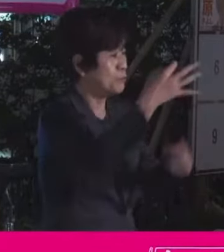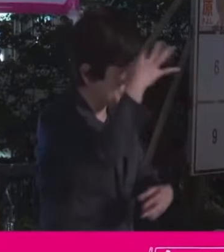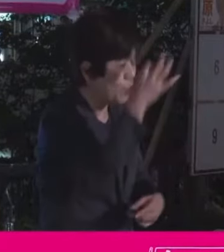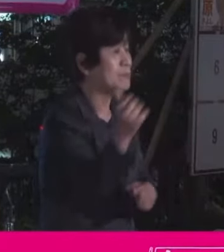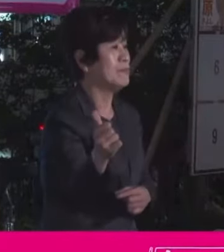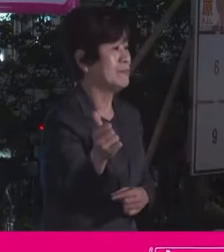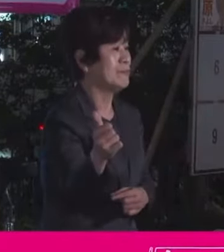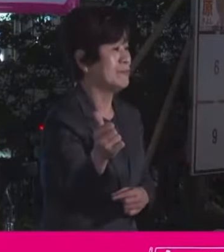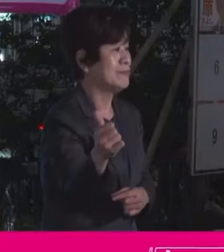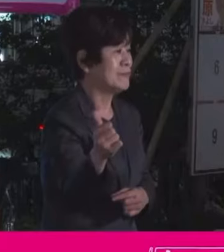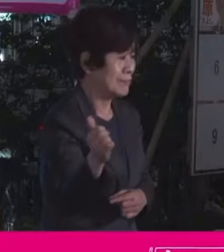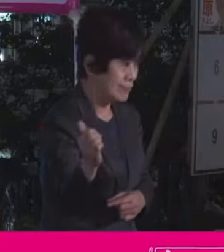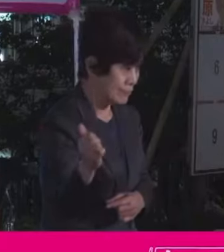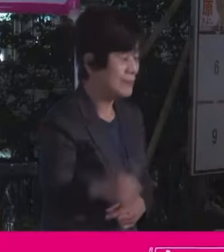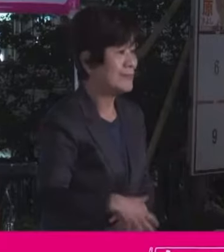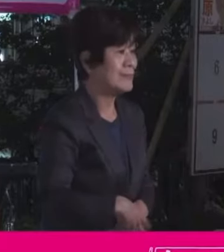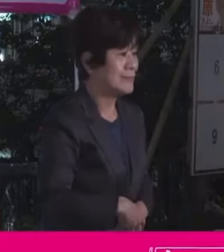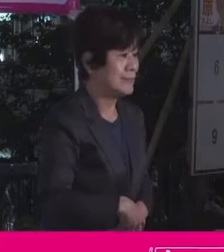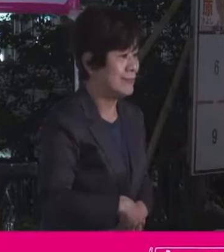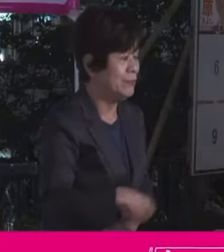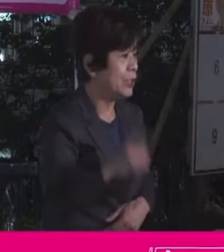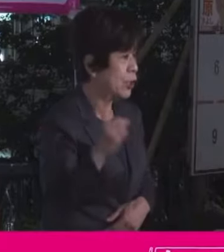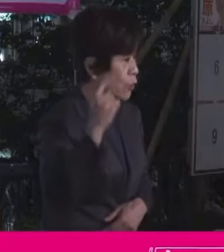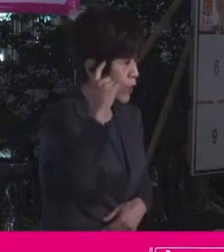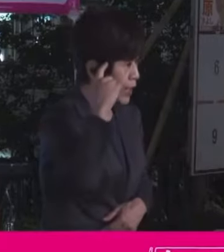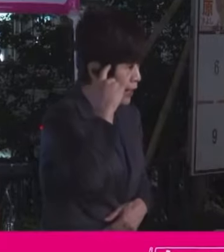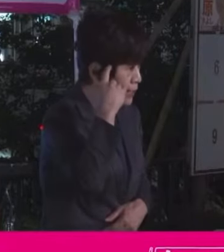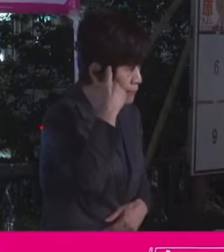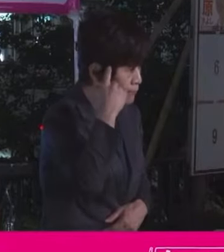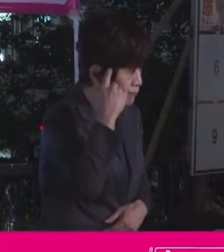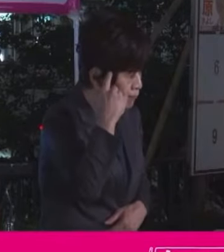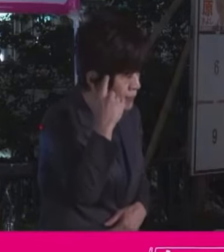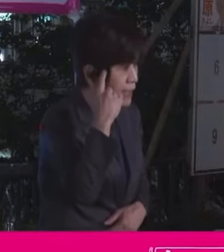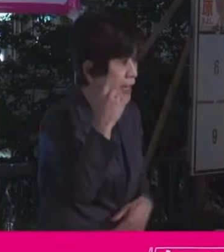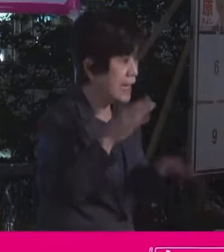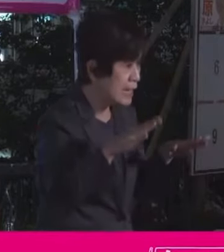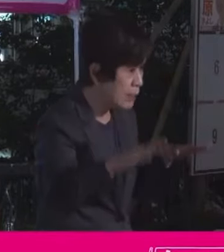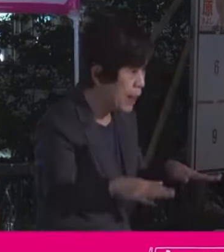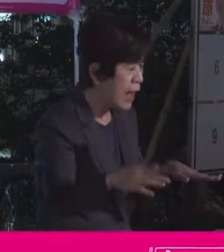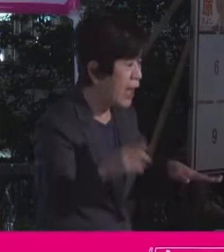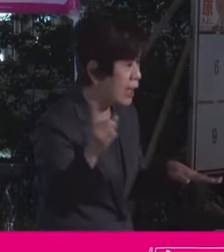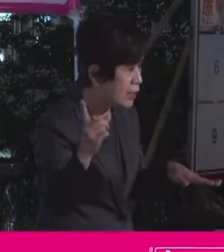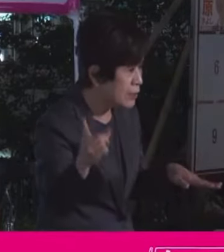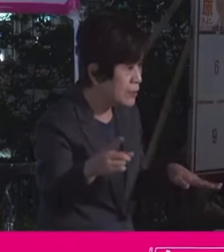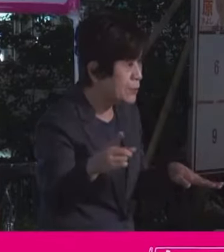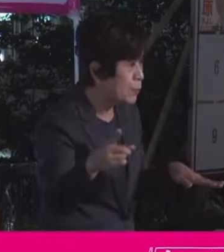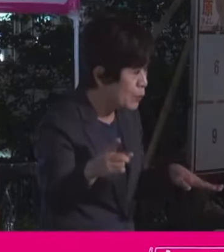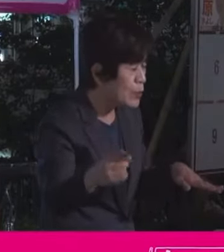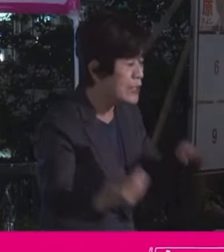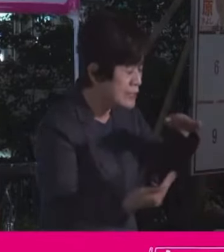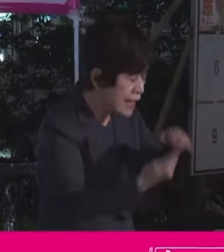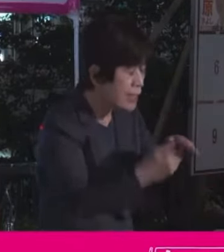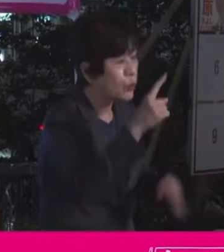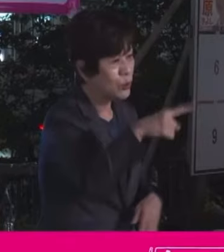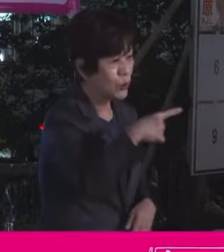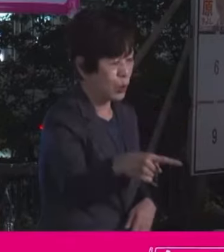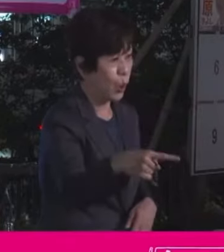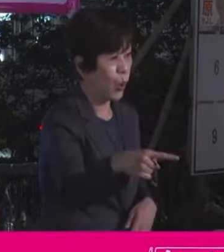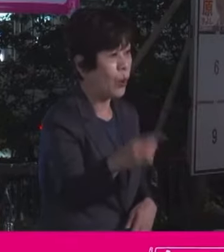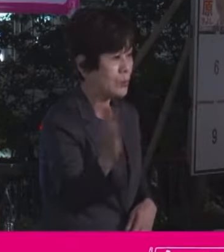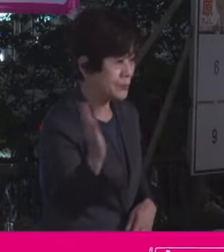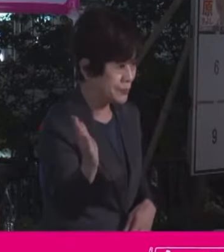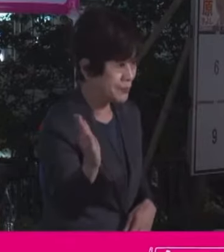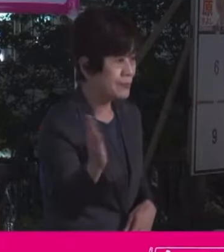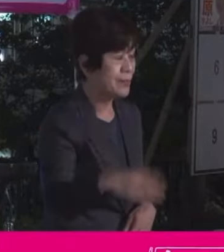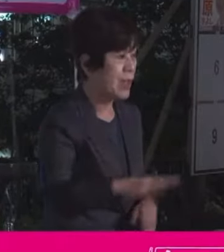ですよ。それを考えたときに、今きな臭くなっている状況の中でこの人ほど今国会に必要な人はいないってことですね。